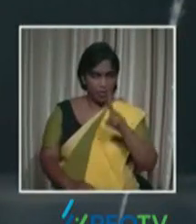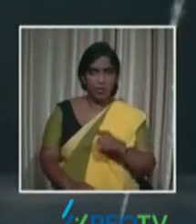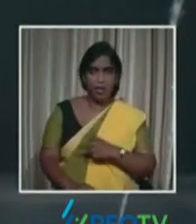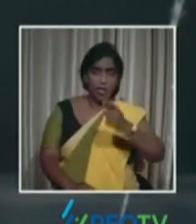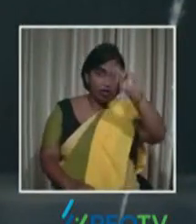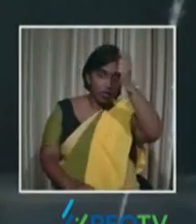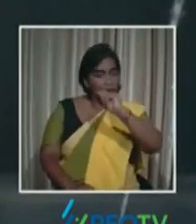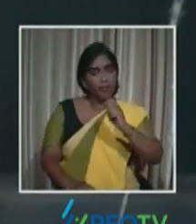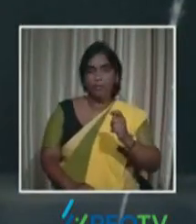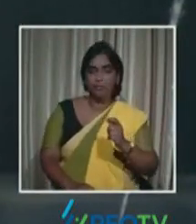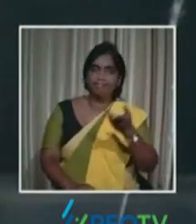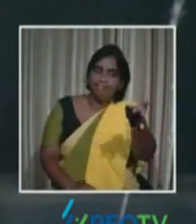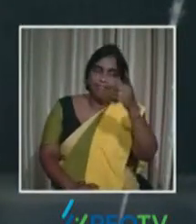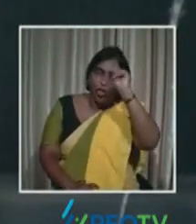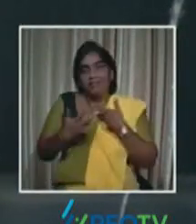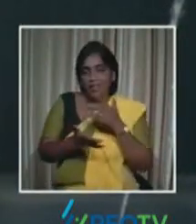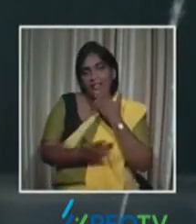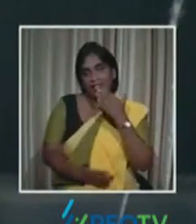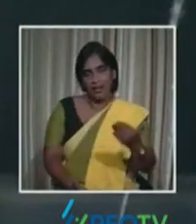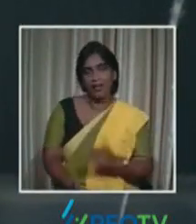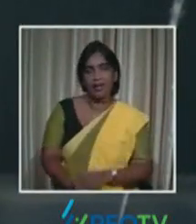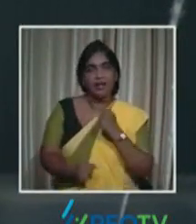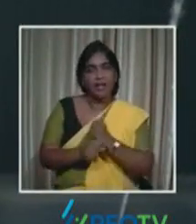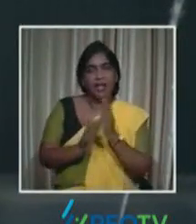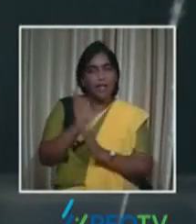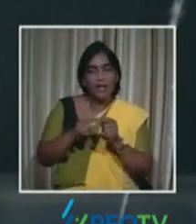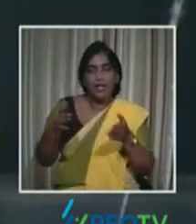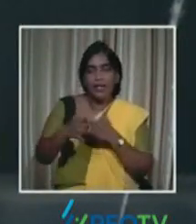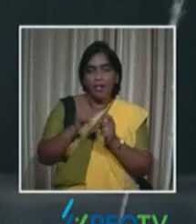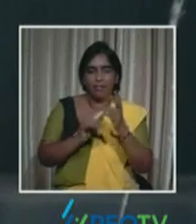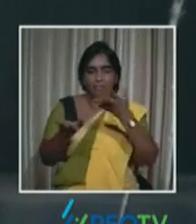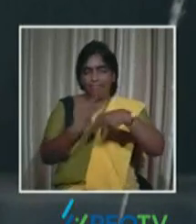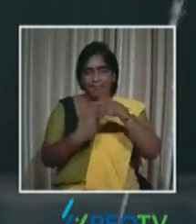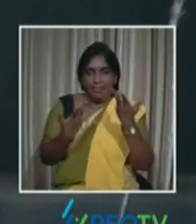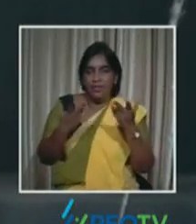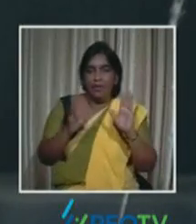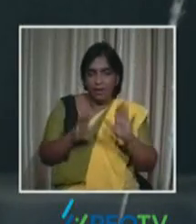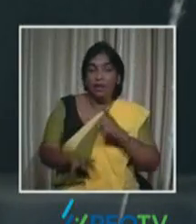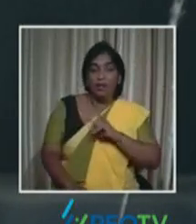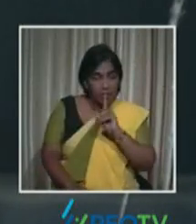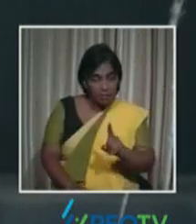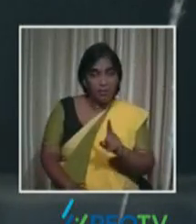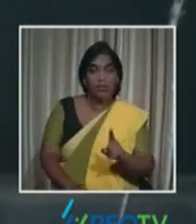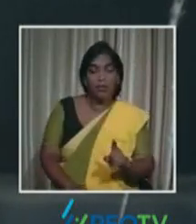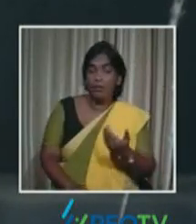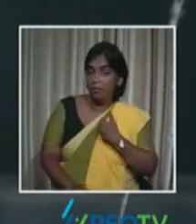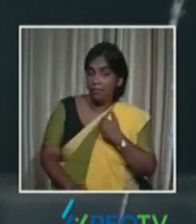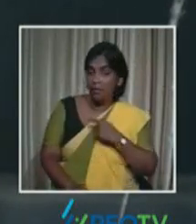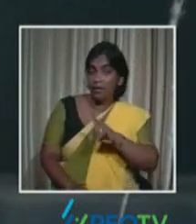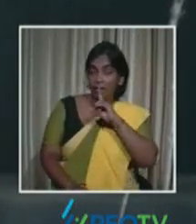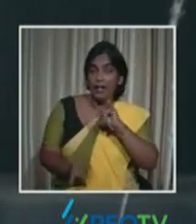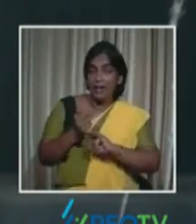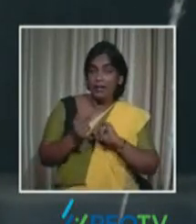ගැනීම සම්බන්ධව මම ස්තුතිවන්ත වෙනවා කනසගරත් ඇමතිතුමාට රාජ්‍ය ඇමතිවරු කැබිනට් ඇමතිතුරු පොඩ්ඩක් පැටලෙන්න ඇති හැබැයි මම කියනවා පරීක්ෂණයකදී මම කියන මේ